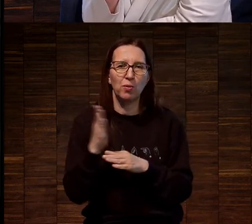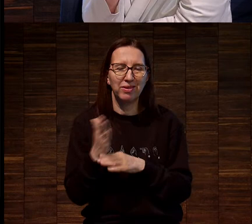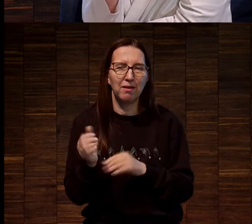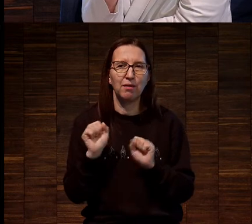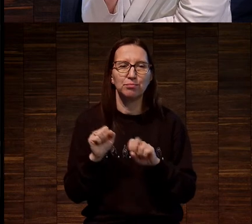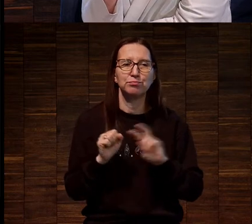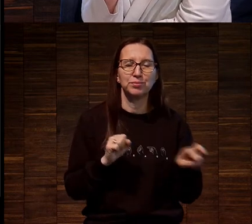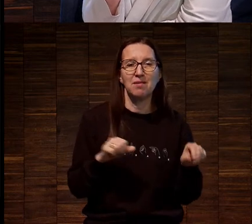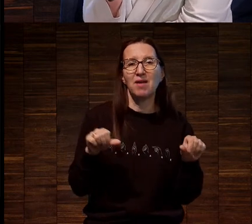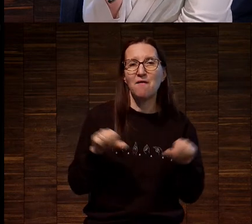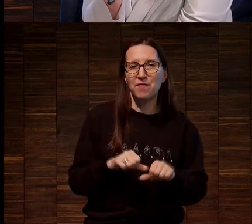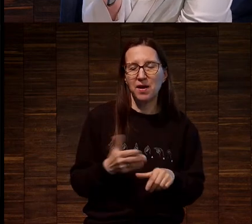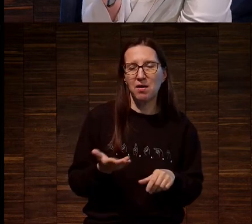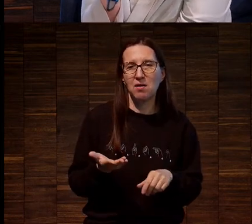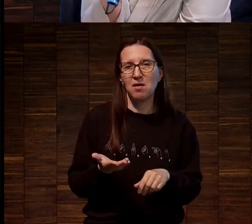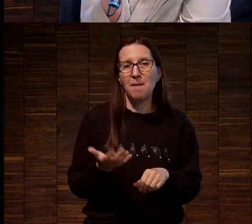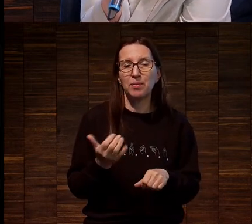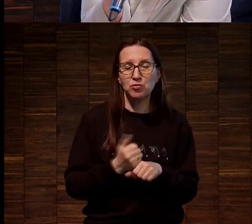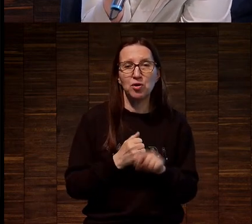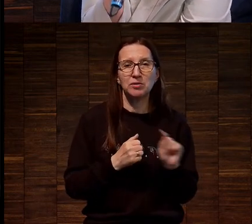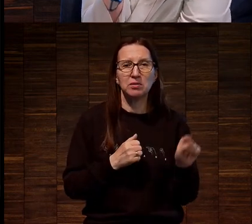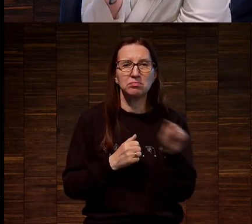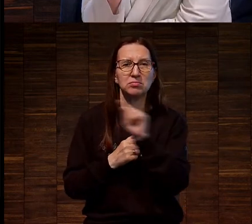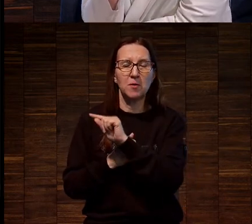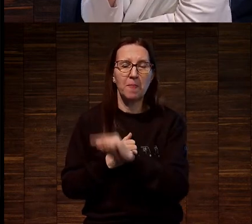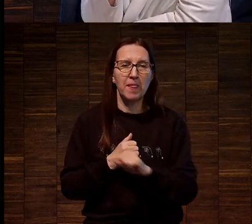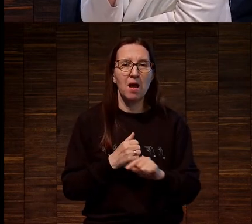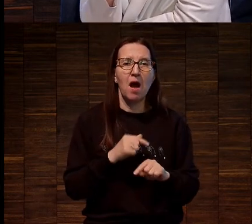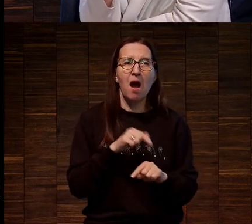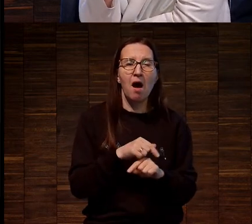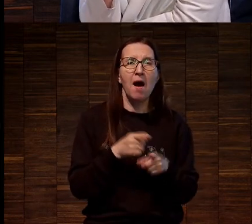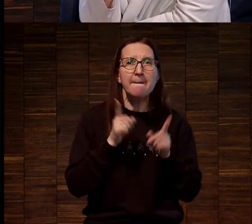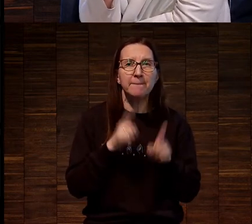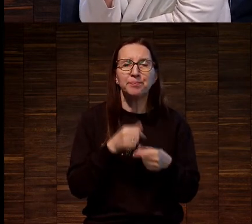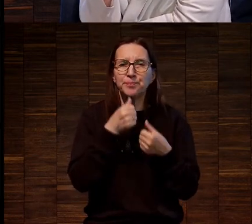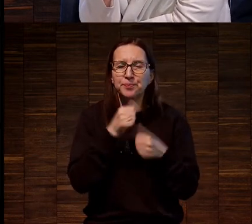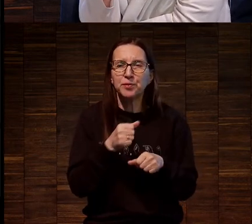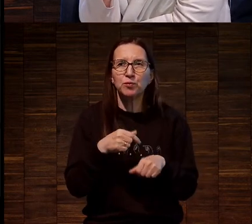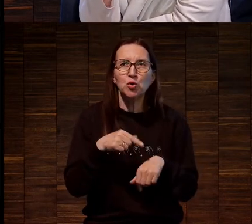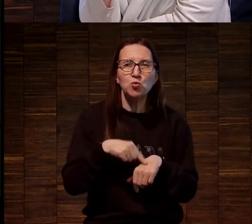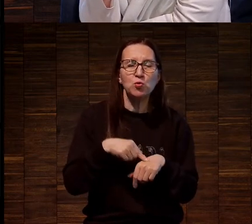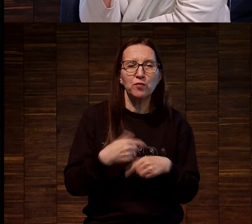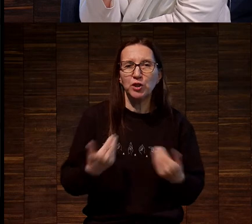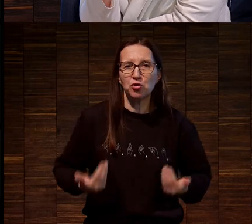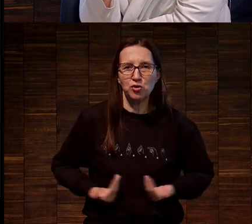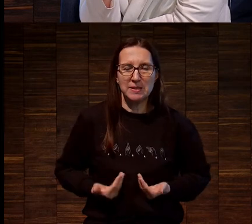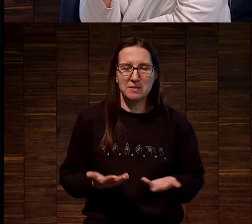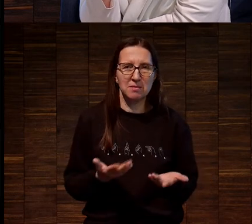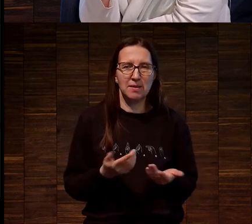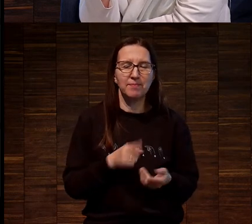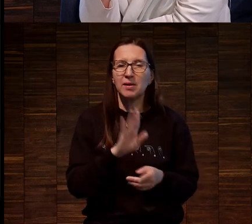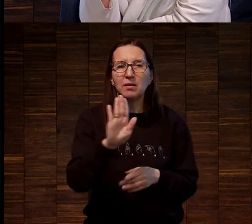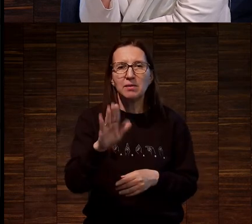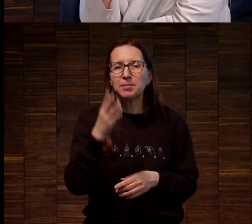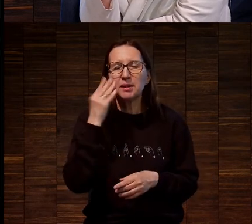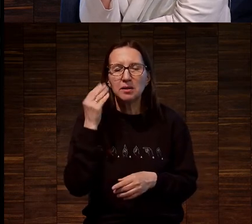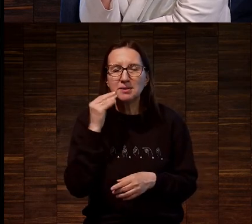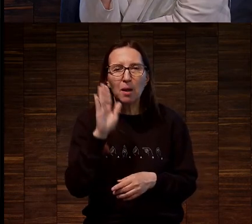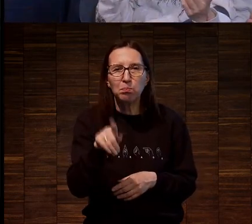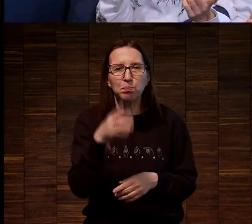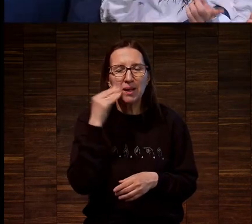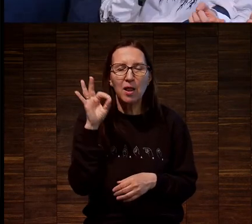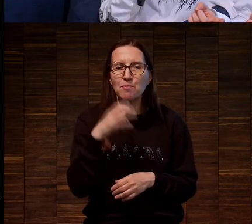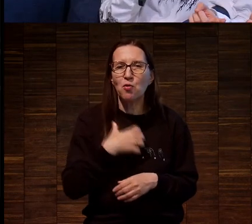зоны, которые, в которые довольно сложно вдохнуть жизнь. А теперь, Надь, ты забыла про важный момент. Да. То, что у